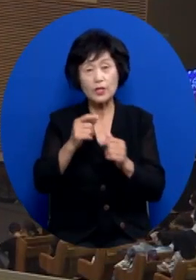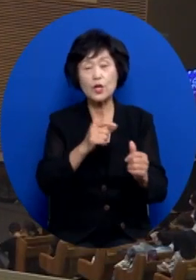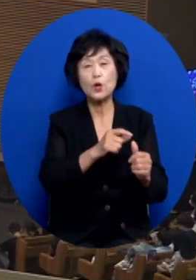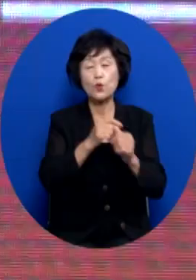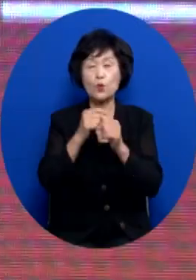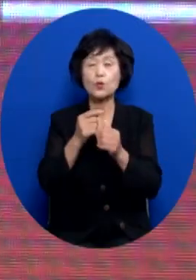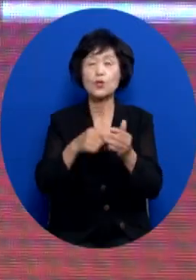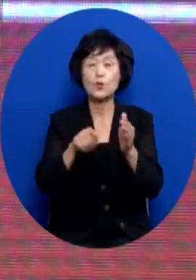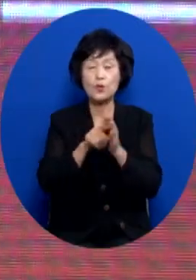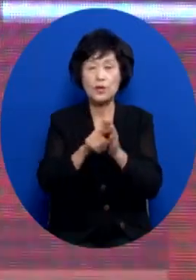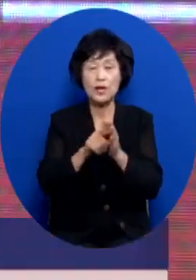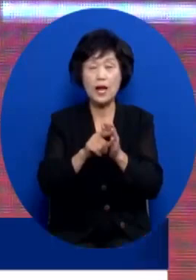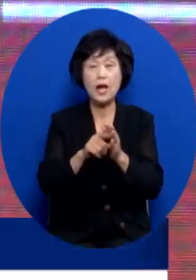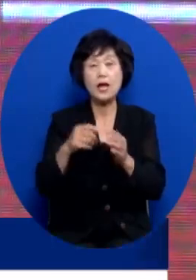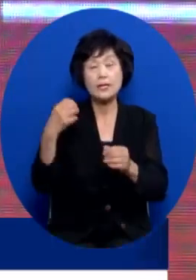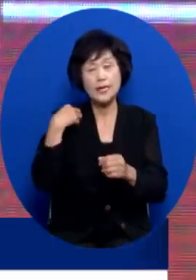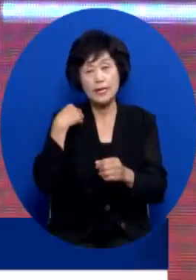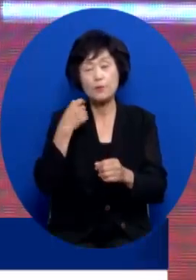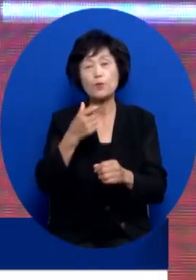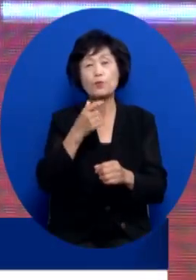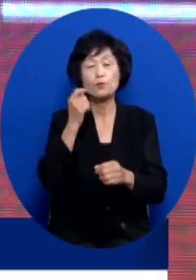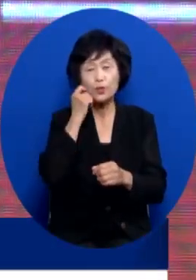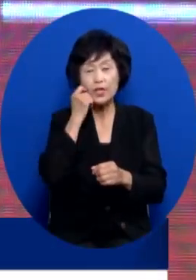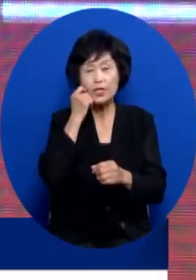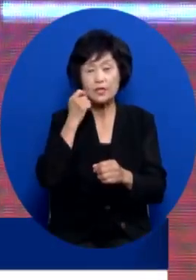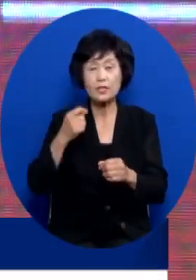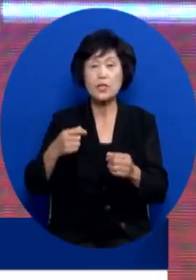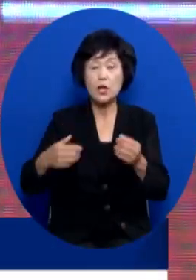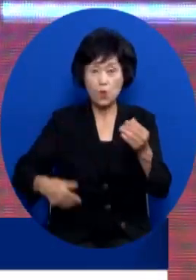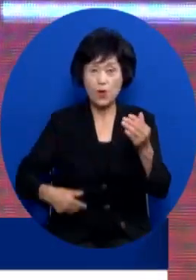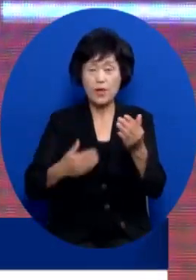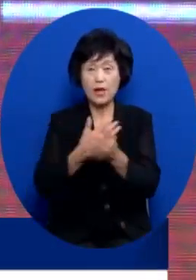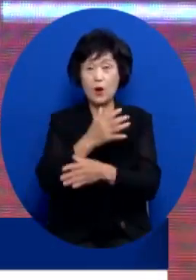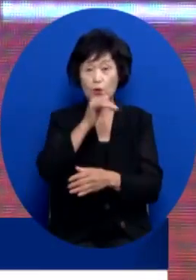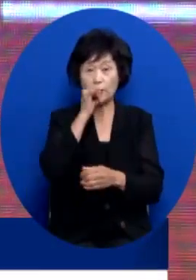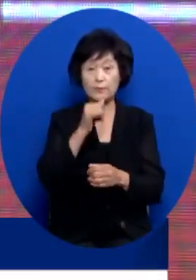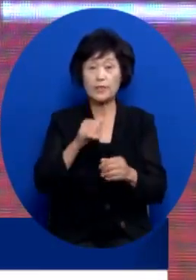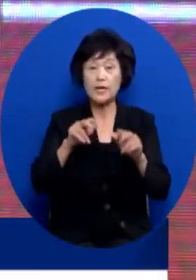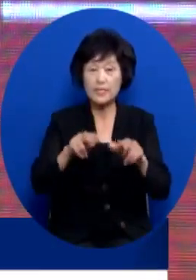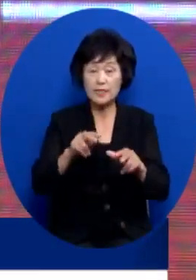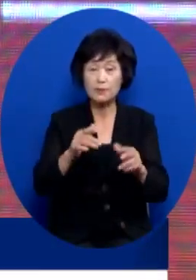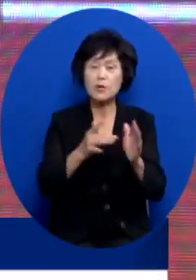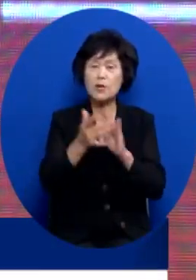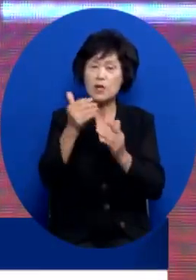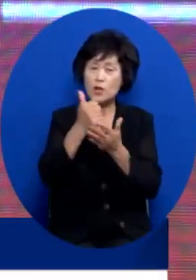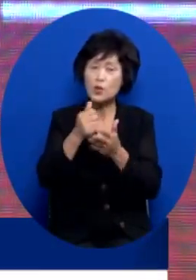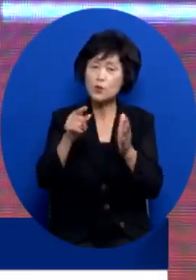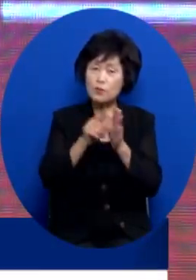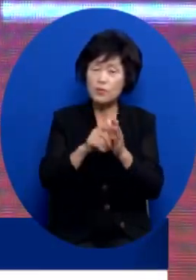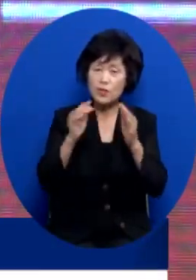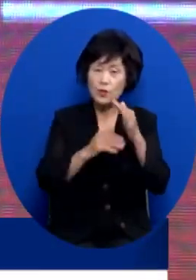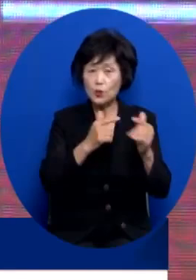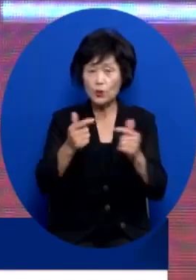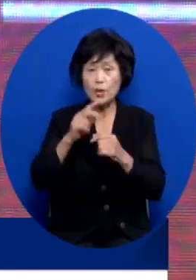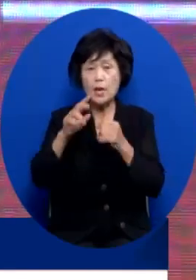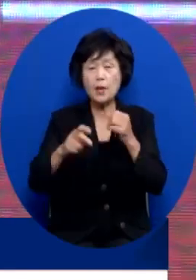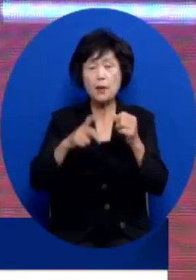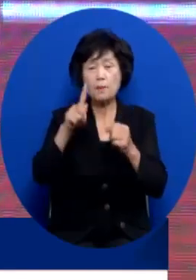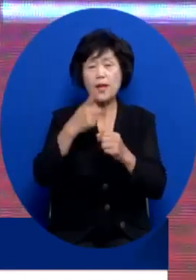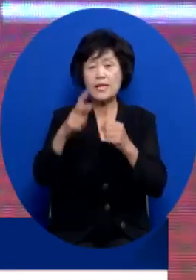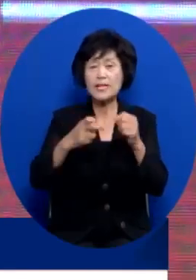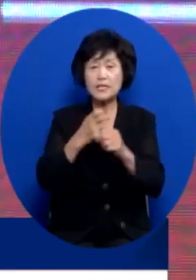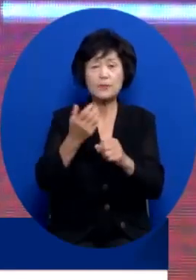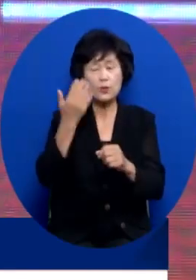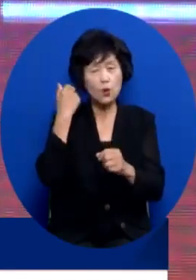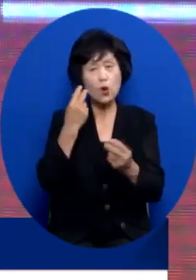회개했습니다. 지금은 예수를 믿는 성도들이 120년과 비교할 수 없이 많습니다. 목회자들과 모든